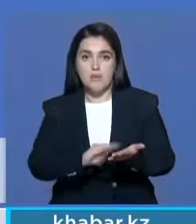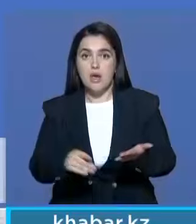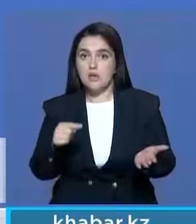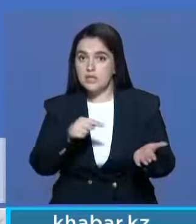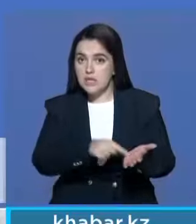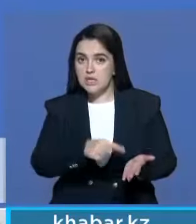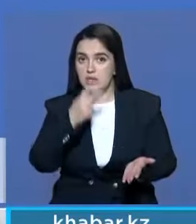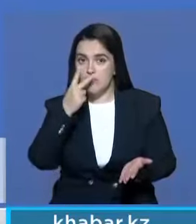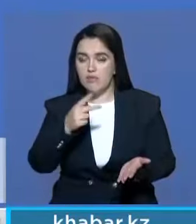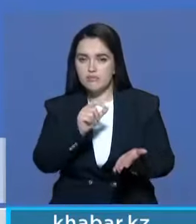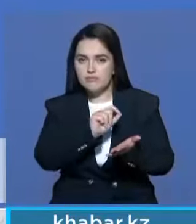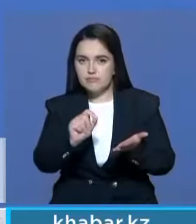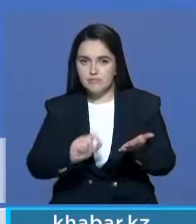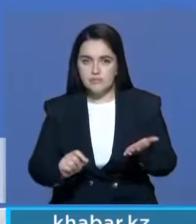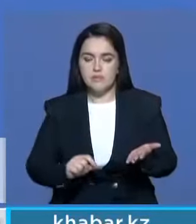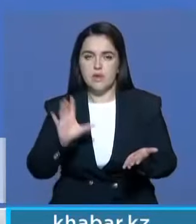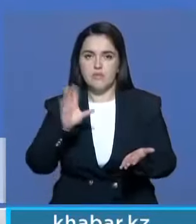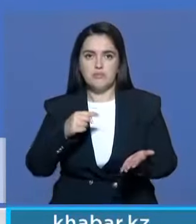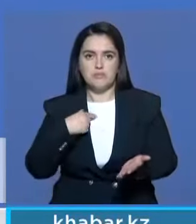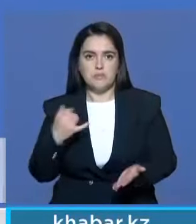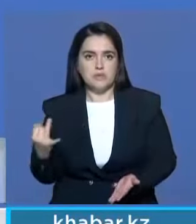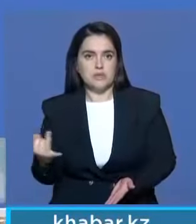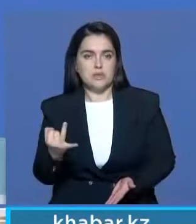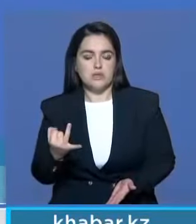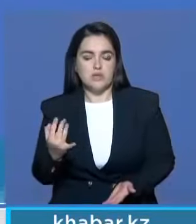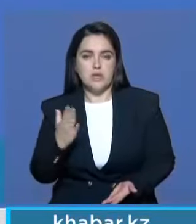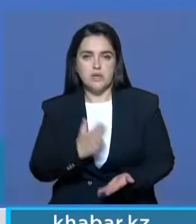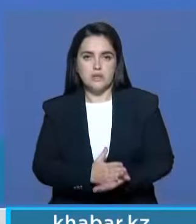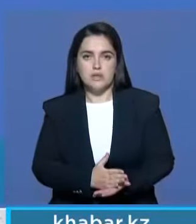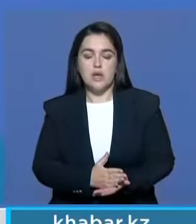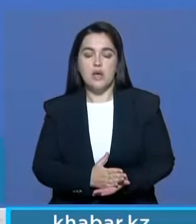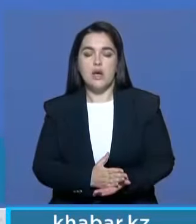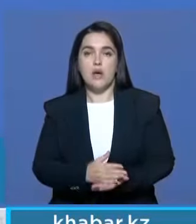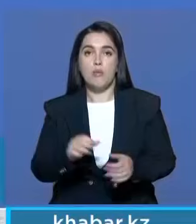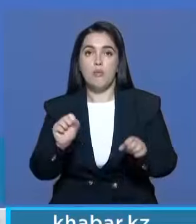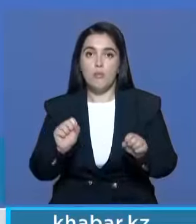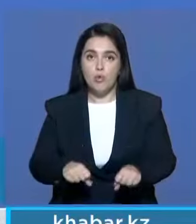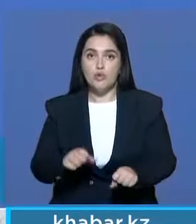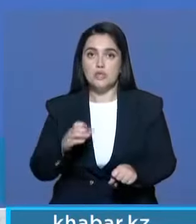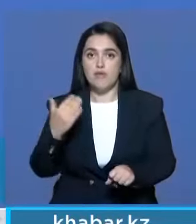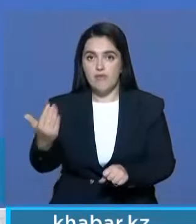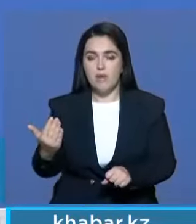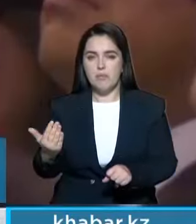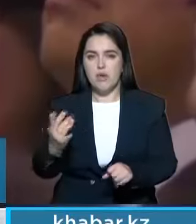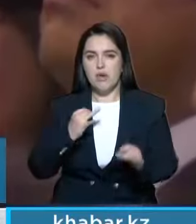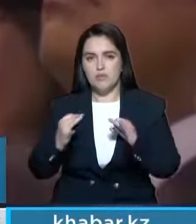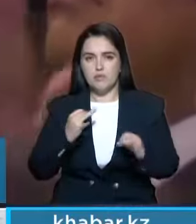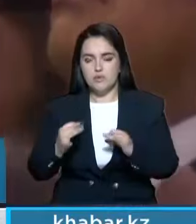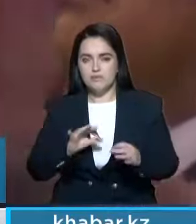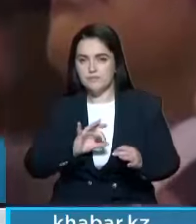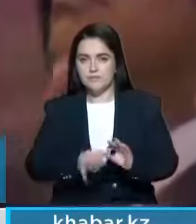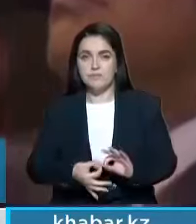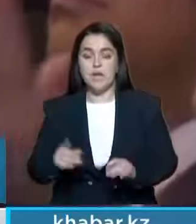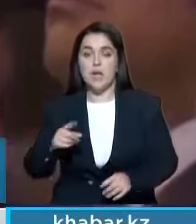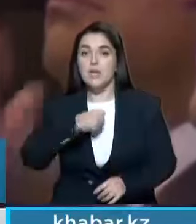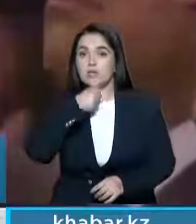видите, отмечены все страницы, которые вызвали особый интерес у меня. Мы можем с вами позже их обсудить. А здесь старший